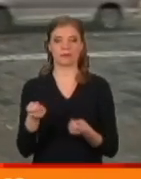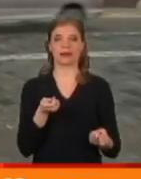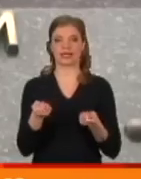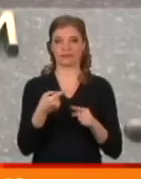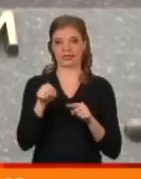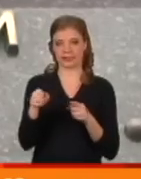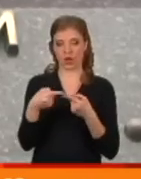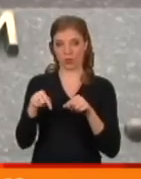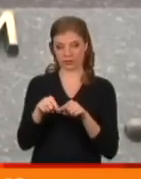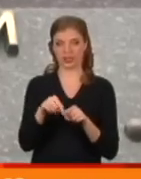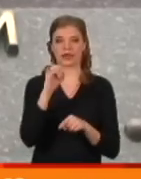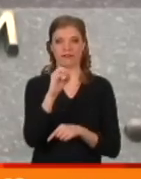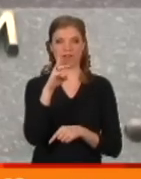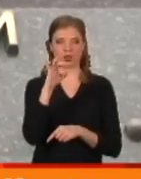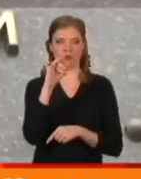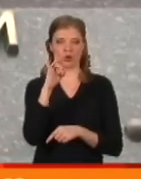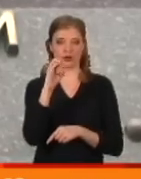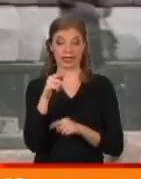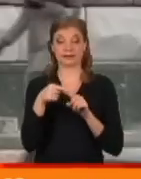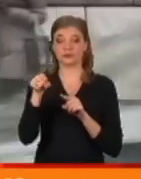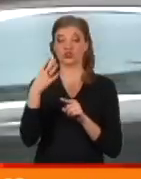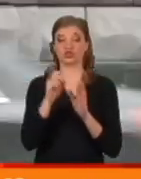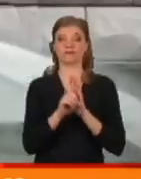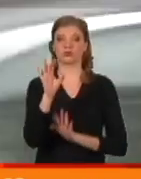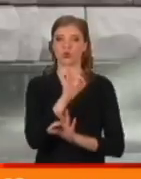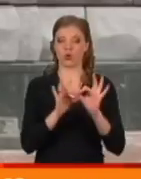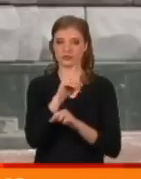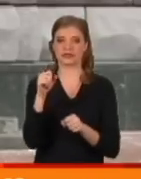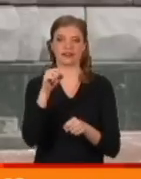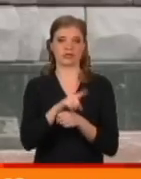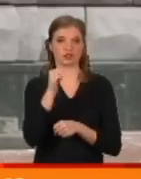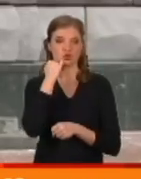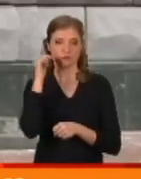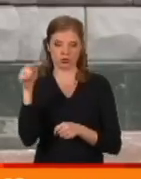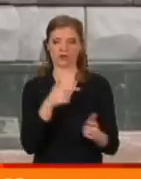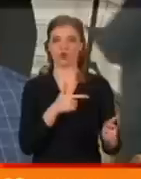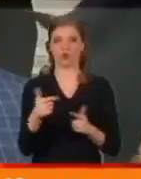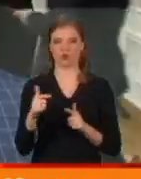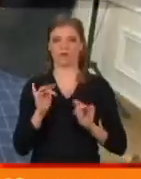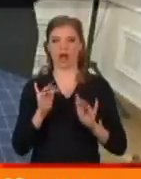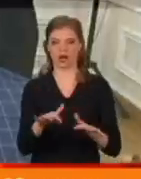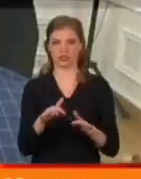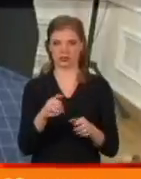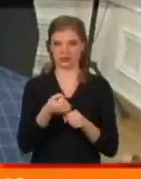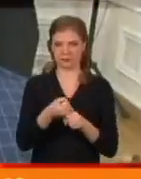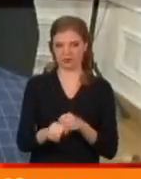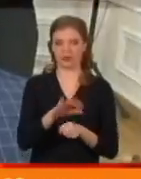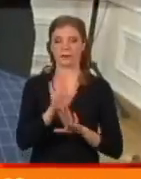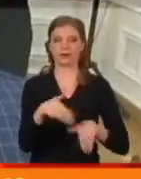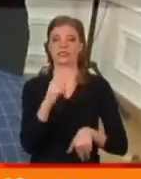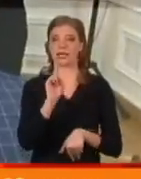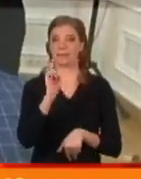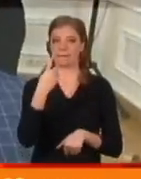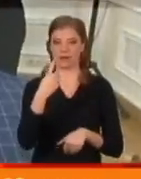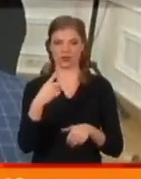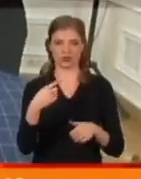керівника цієї організації Євгена Моринця. Мовляв, той ще від осені за вказівками з Москви готував акції насильства. Одразу після першого